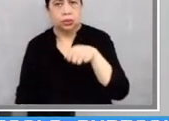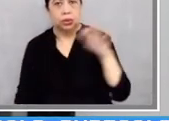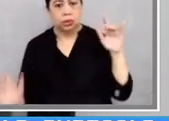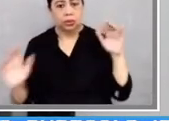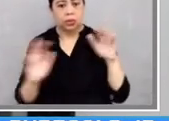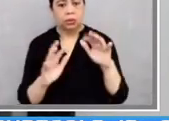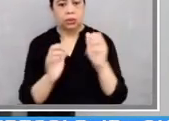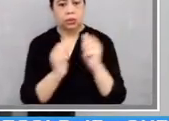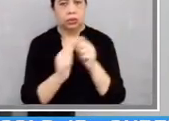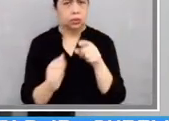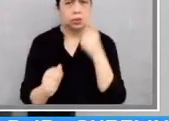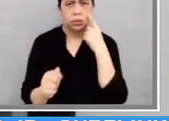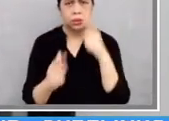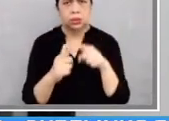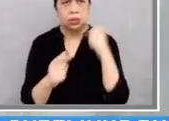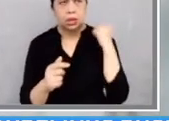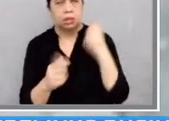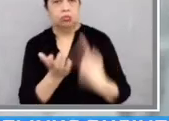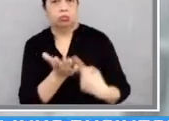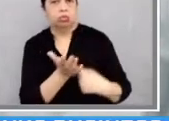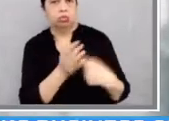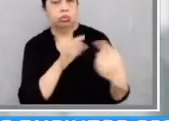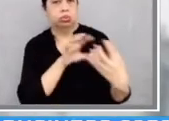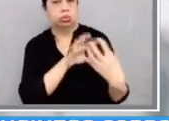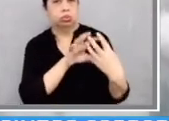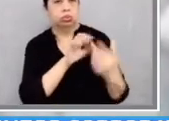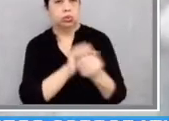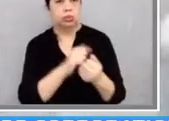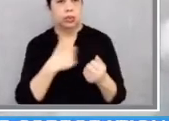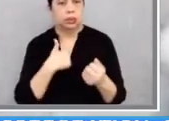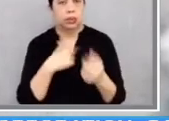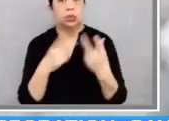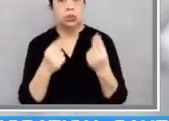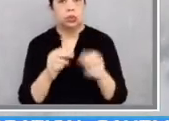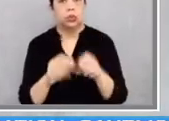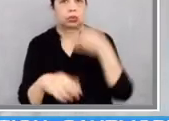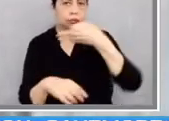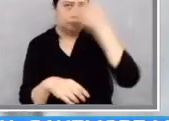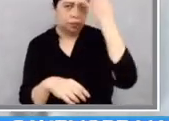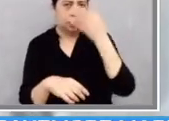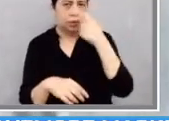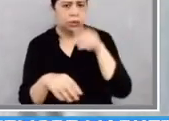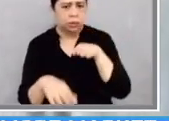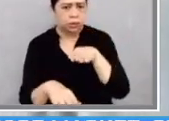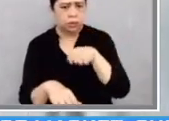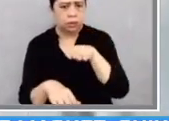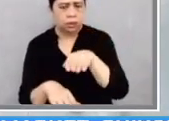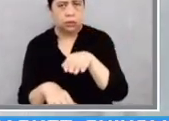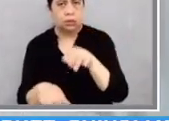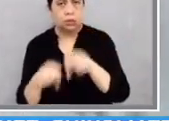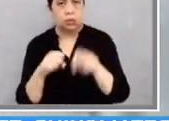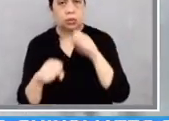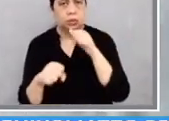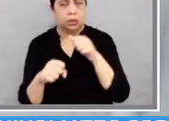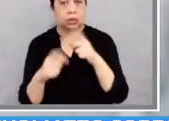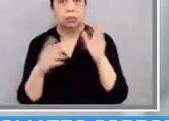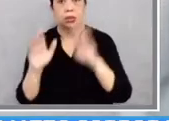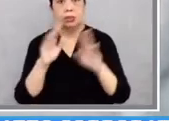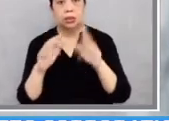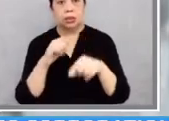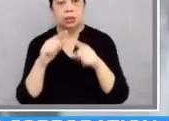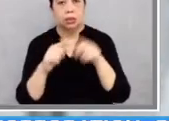dahil nga nakikita nga nila, nakipagtalo na sa akin. Kaya pumesto ako sa harapan dahil dinaabante niya para di na rin siya makatakbo. Yung problema, nung nasa harapan na